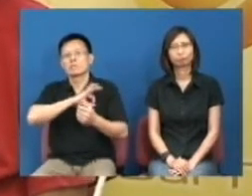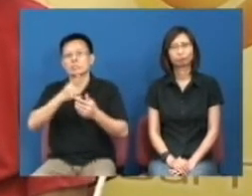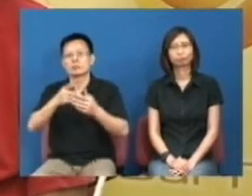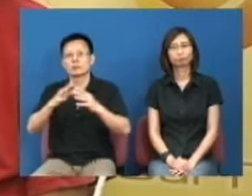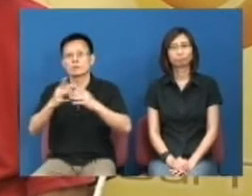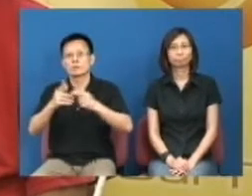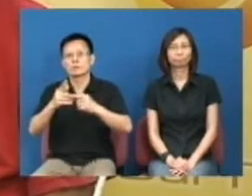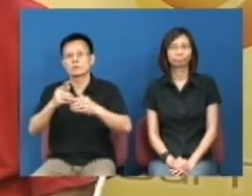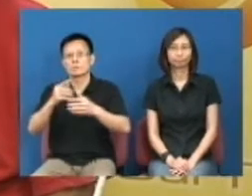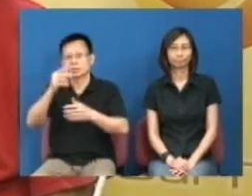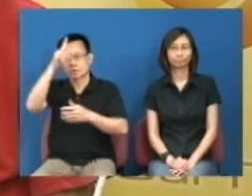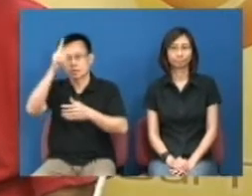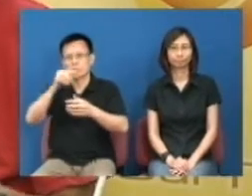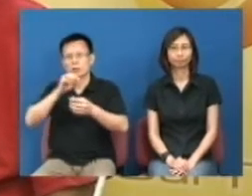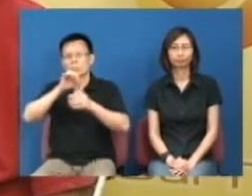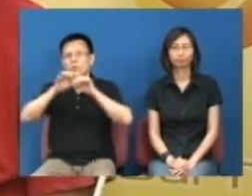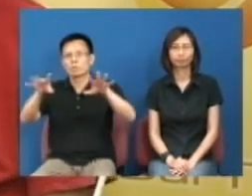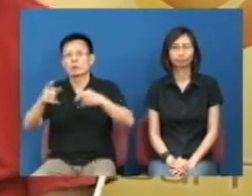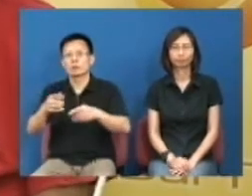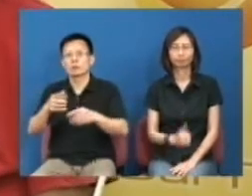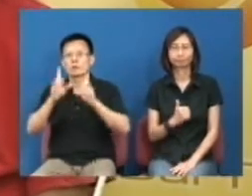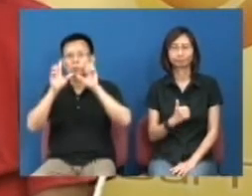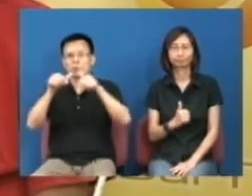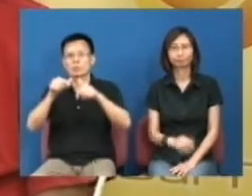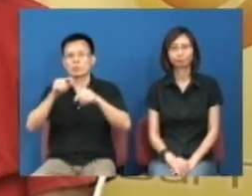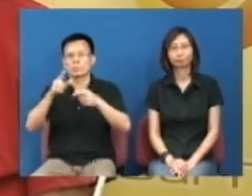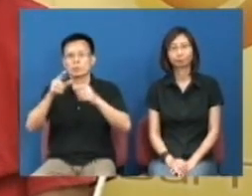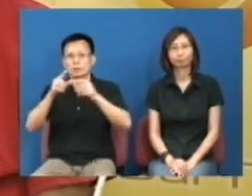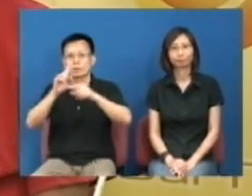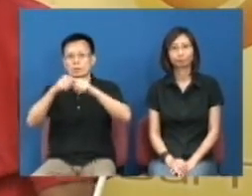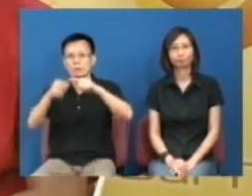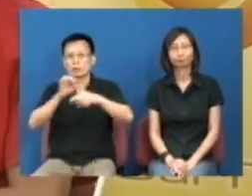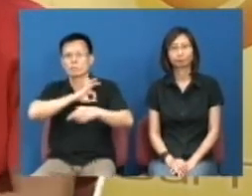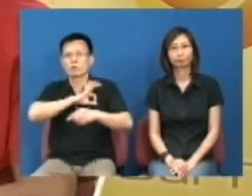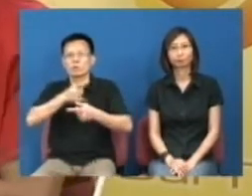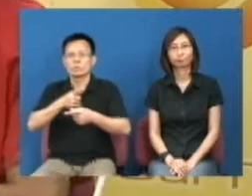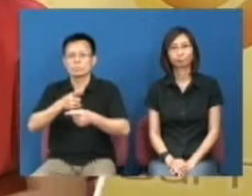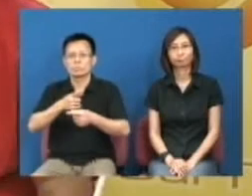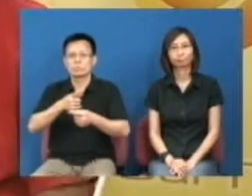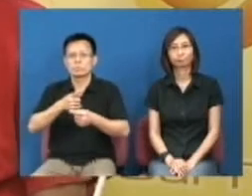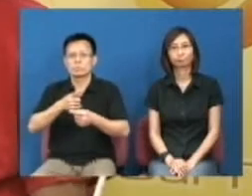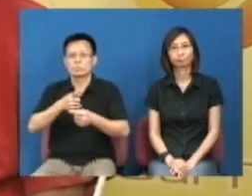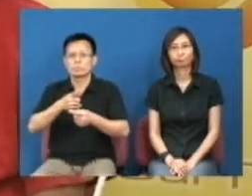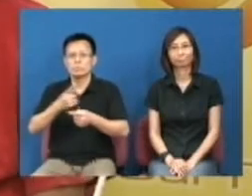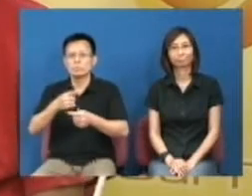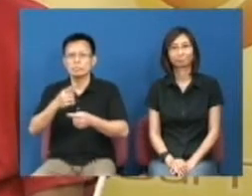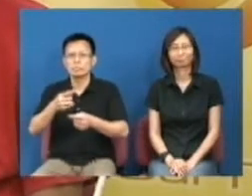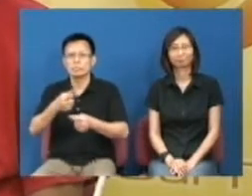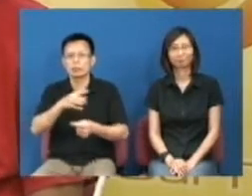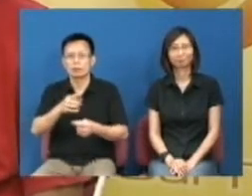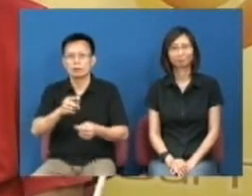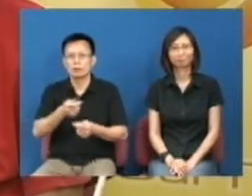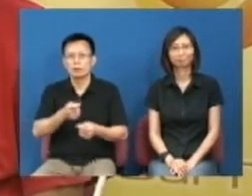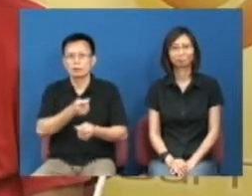會之前，即是剛剛進去之前呢，就有一架即遙控的直升機仔就在他頭上